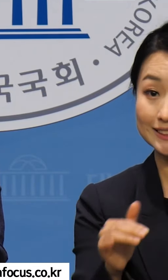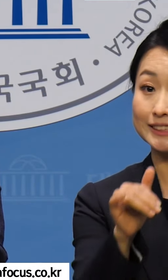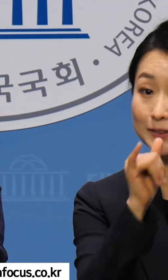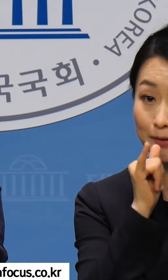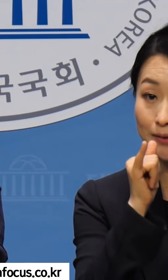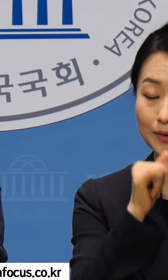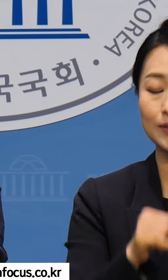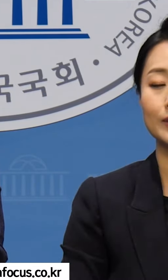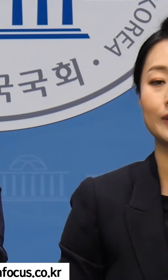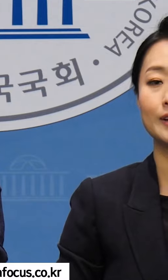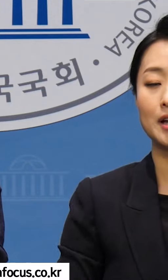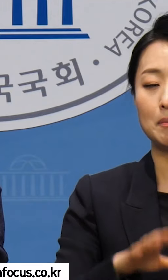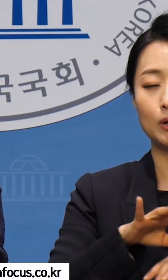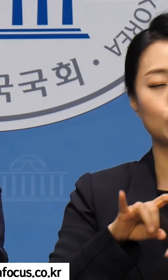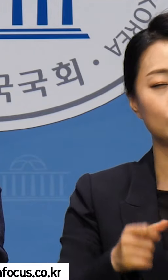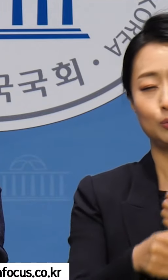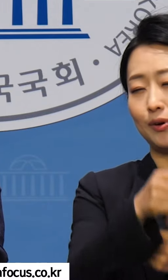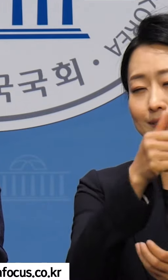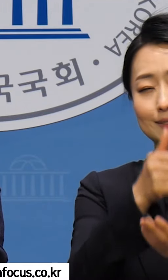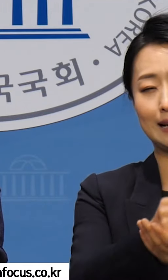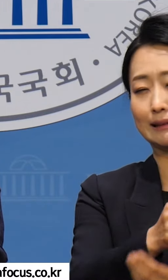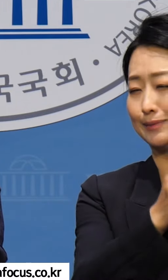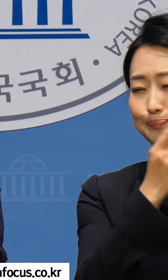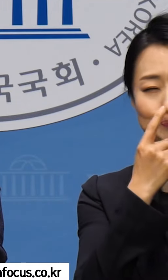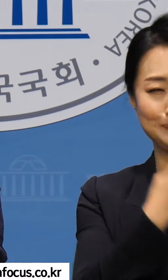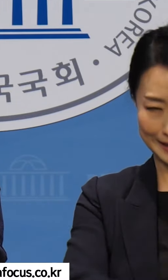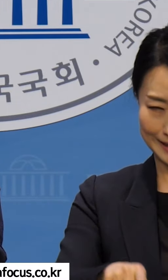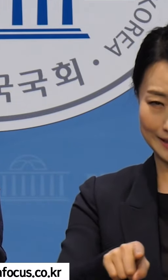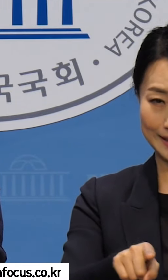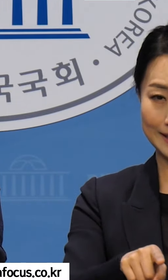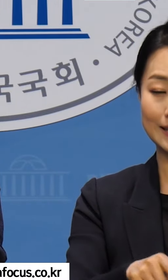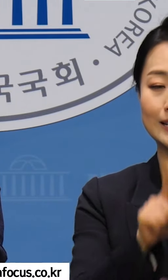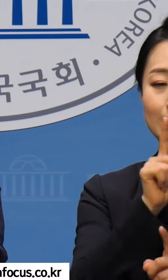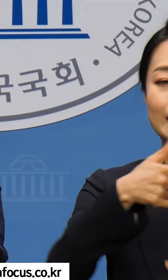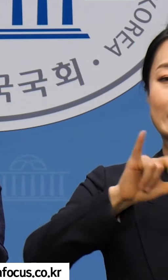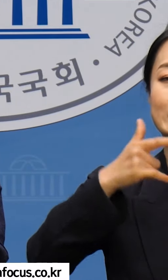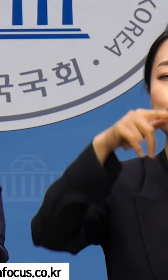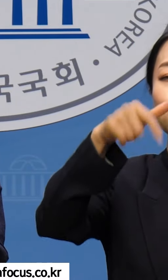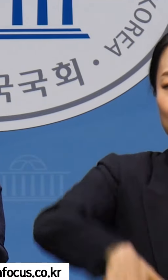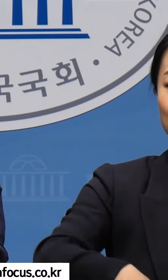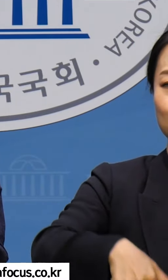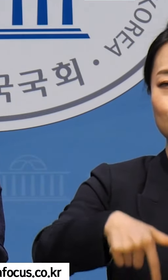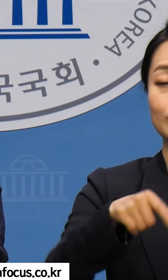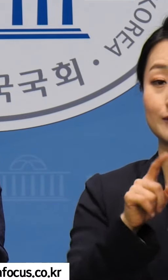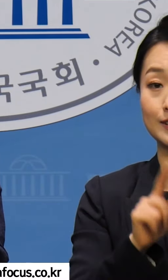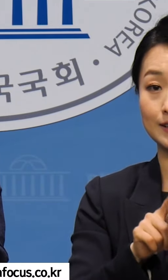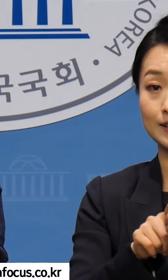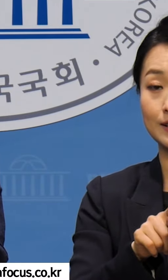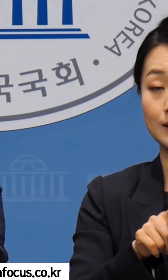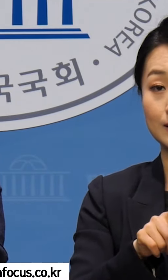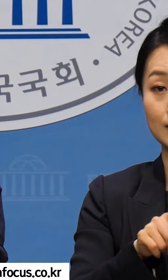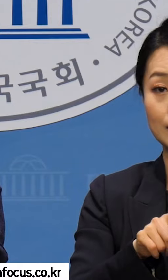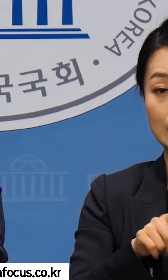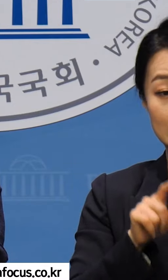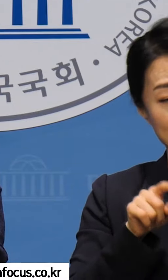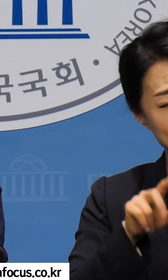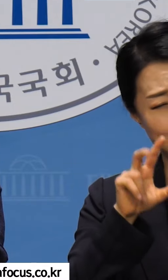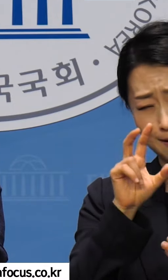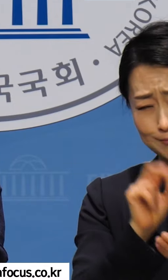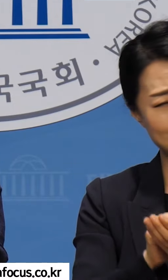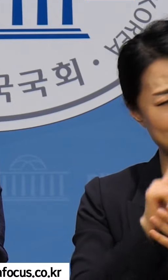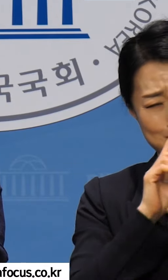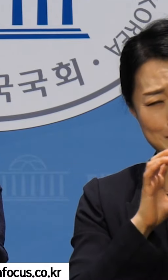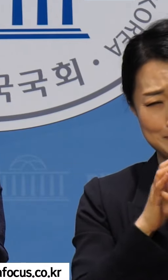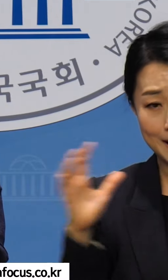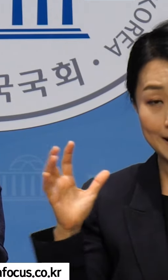후보자는 방송통신 위원장의 자격이 없습니다 이진숙 후보자를 둘러싼 의혹을 규명하기